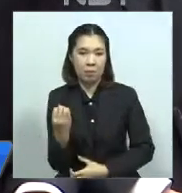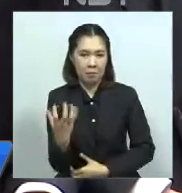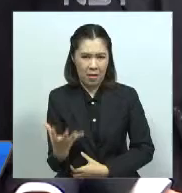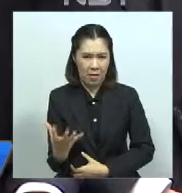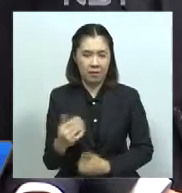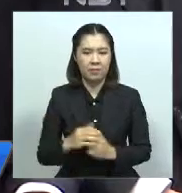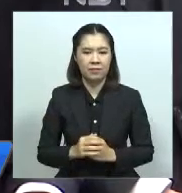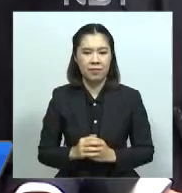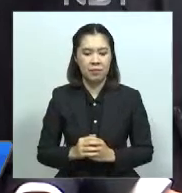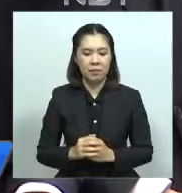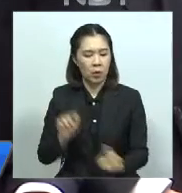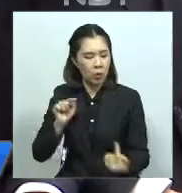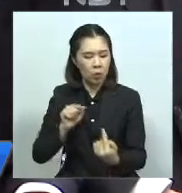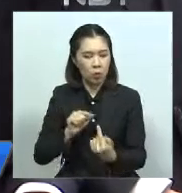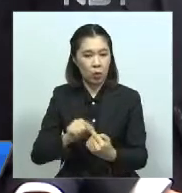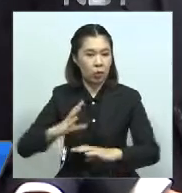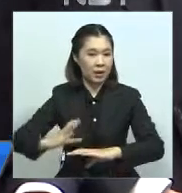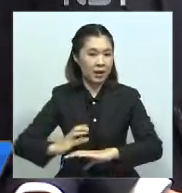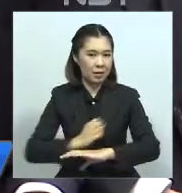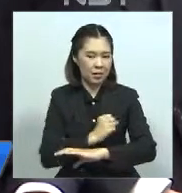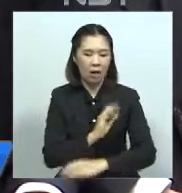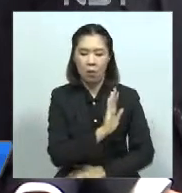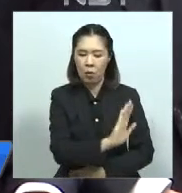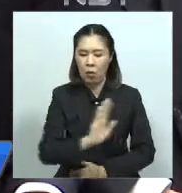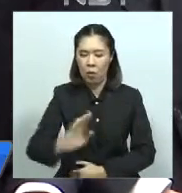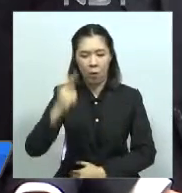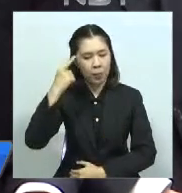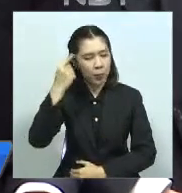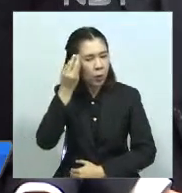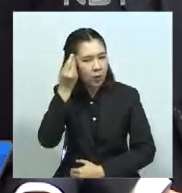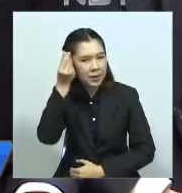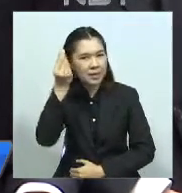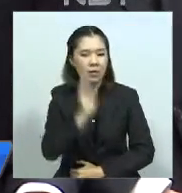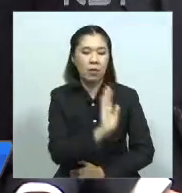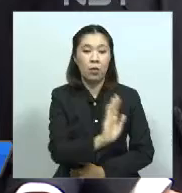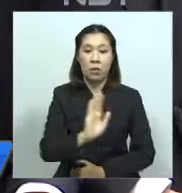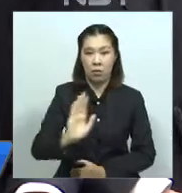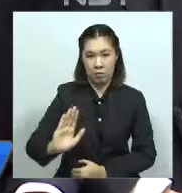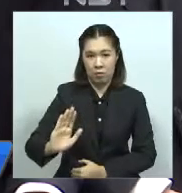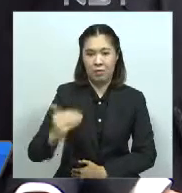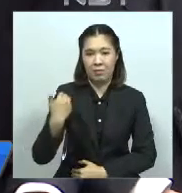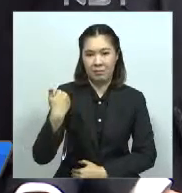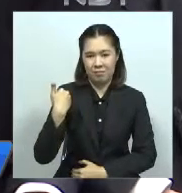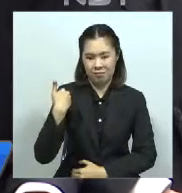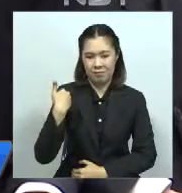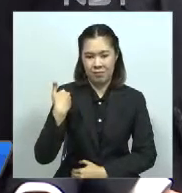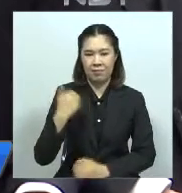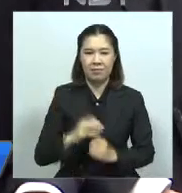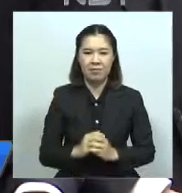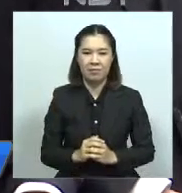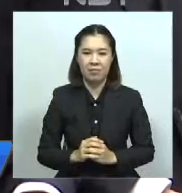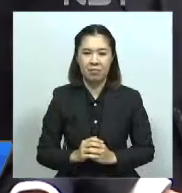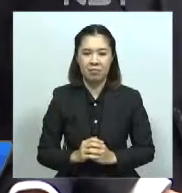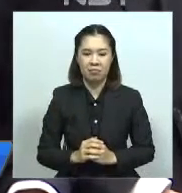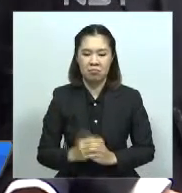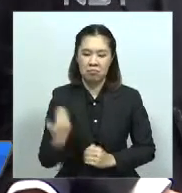ยืนทางการเมืองของแต่ละพรรคที่เป็นอุดมการณ์ของแต่ละพรรคนั้นก็เป็นอีกสิ่งหนึ่งที่ทำให้เกิดความ